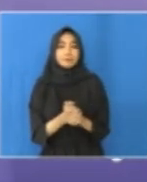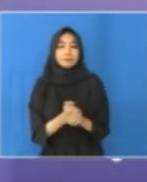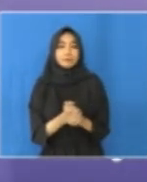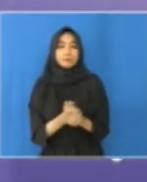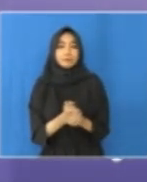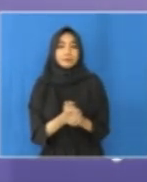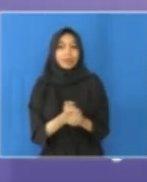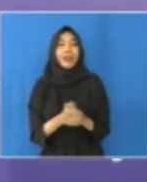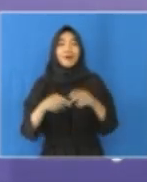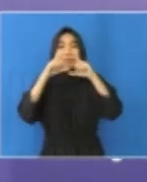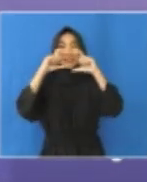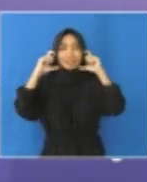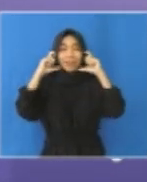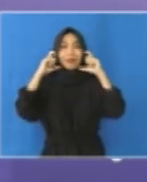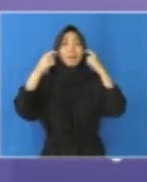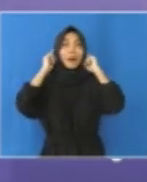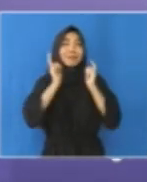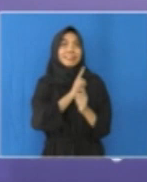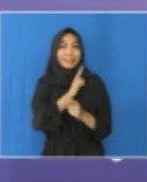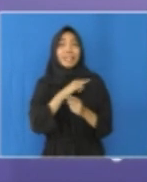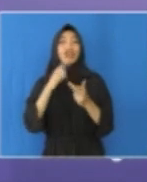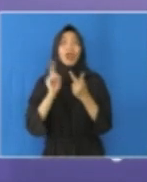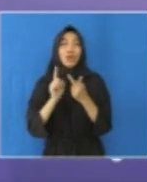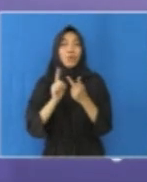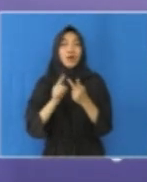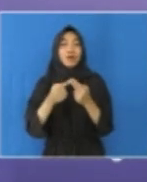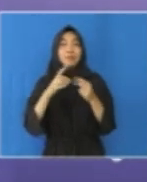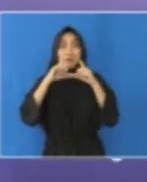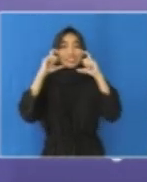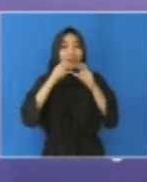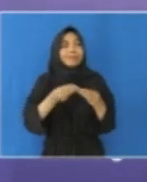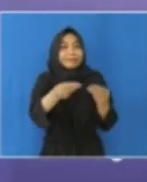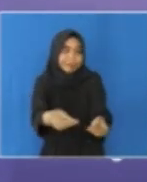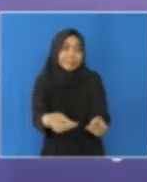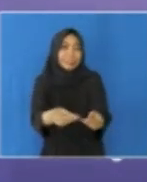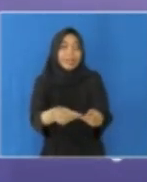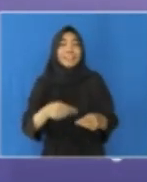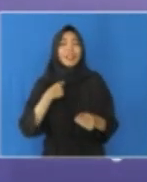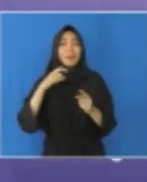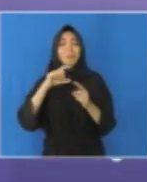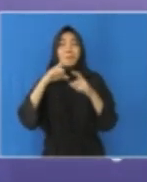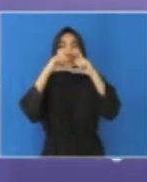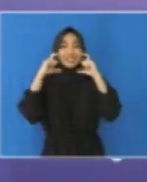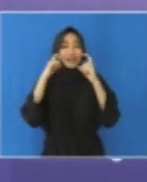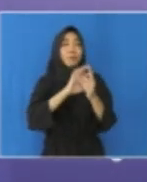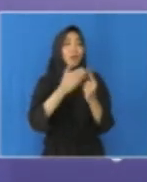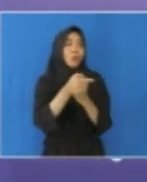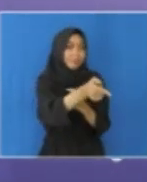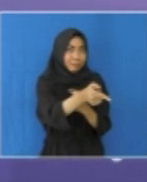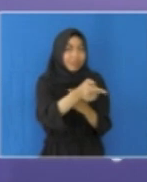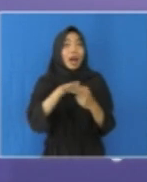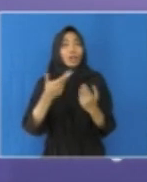laksanakan penggunaan masker masker ku melindungi kamu masker mu melindungi